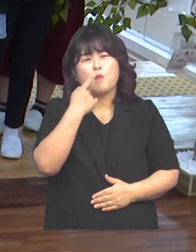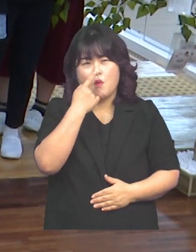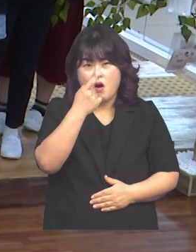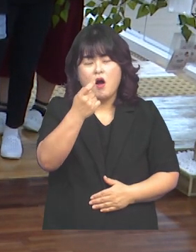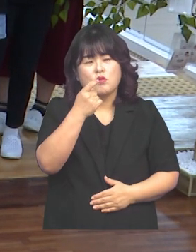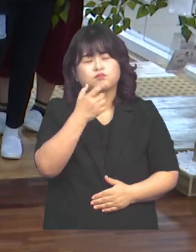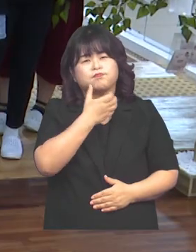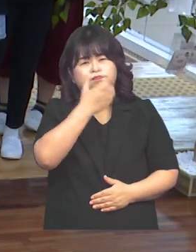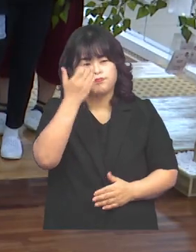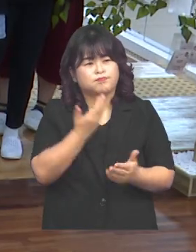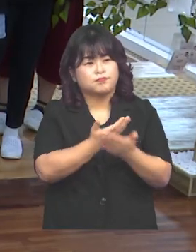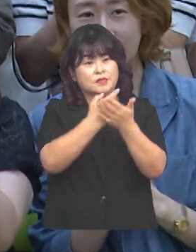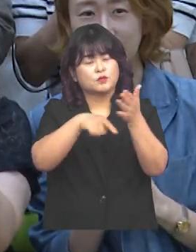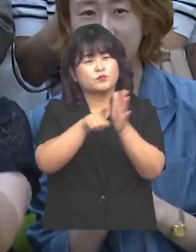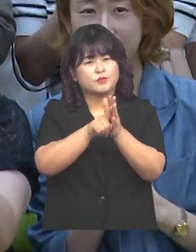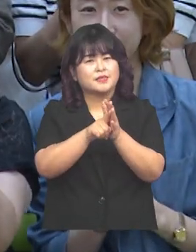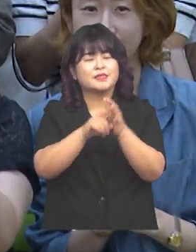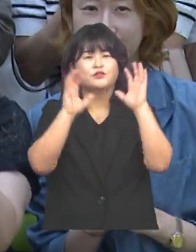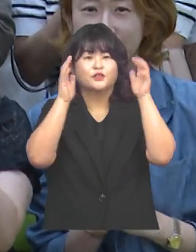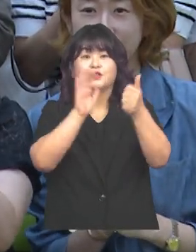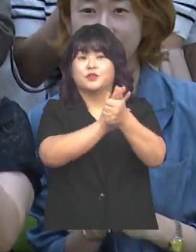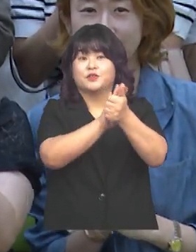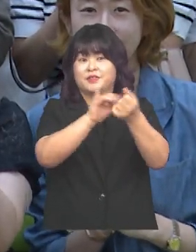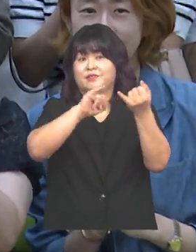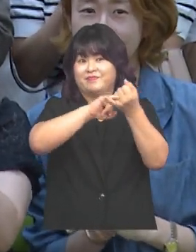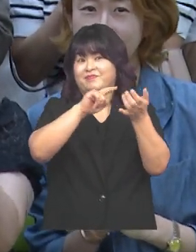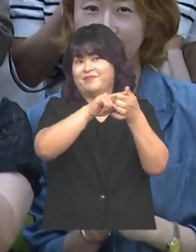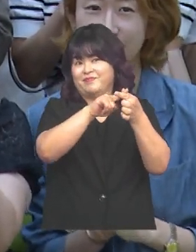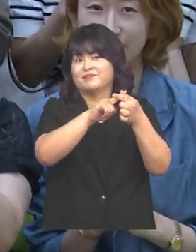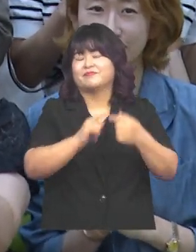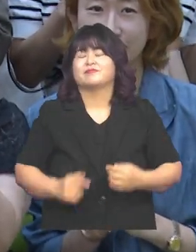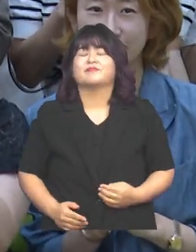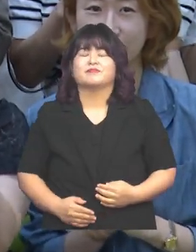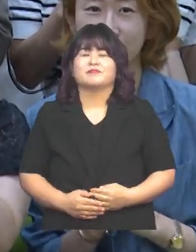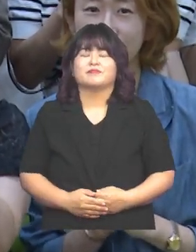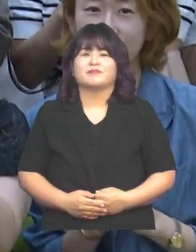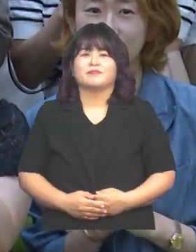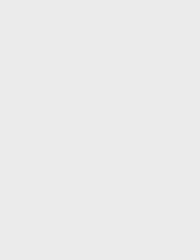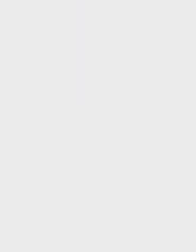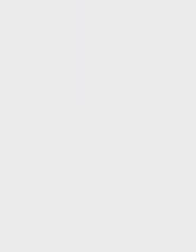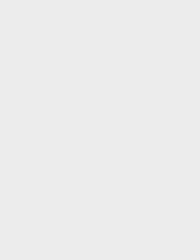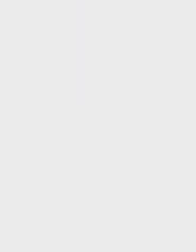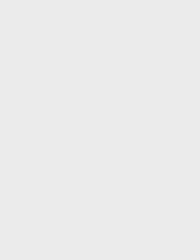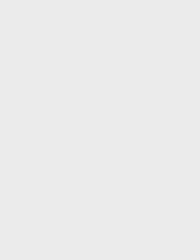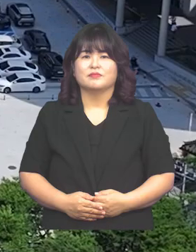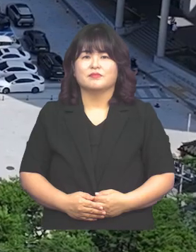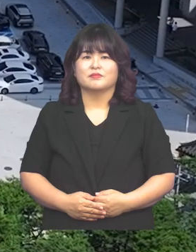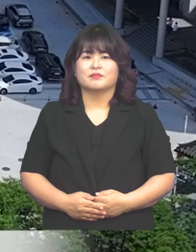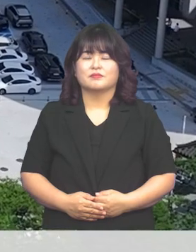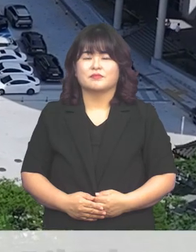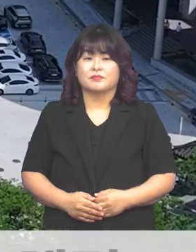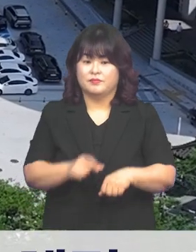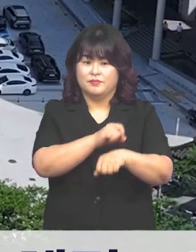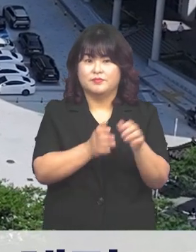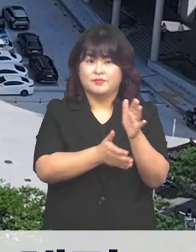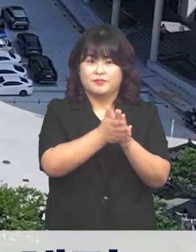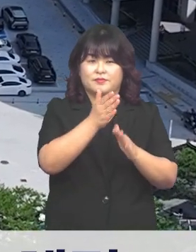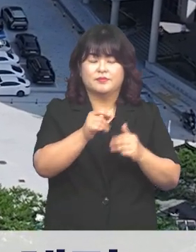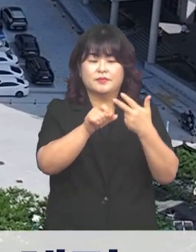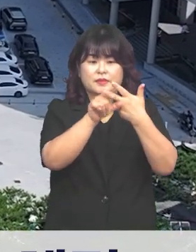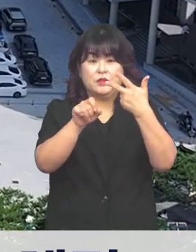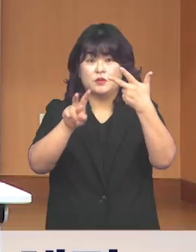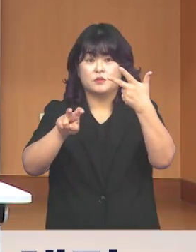꿈을 잘 가꿔 나갈 수 있도록 적극 응원하겠다고 말했습니다. 용인